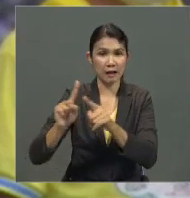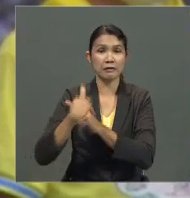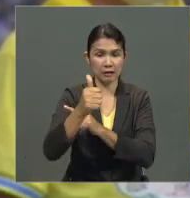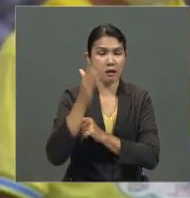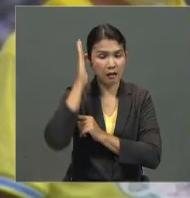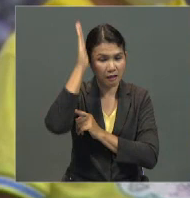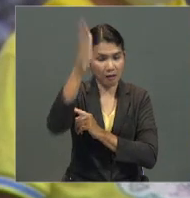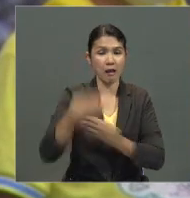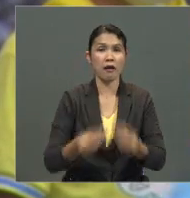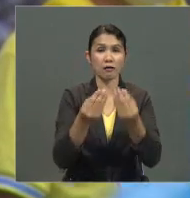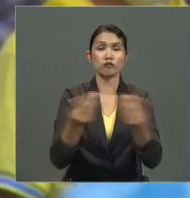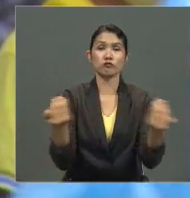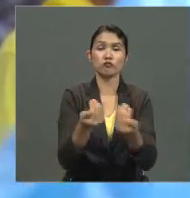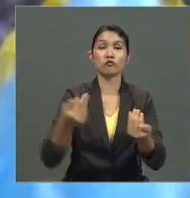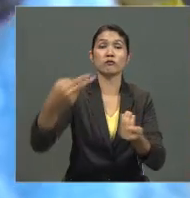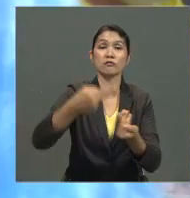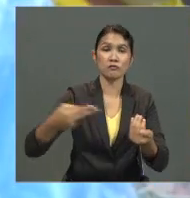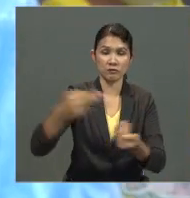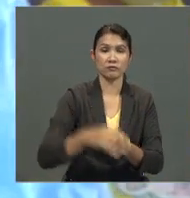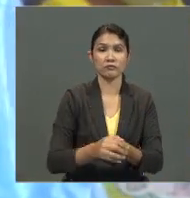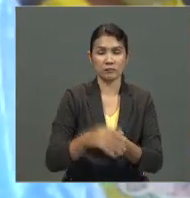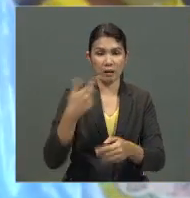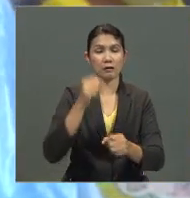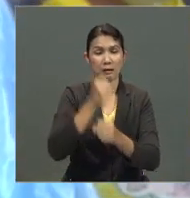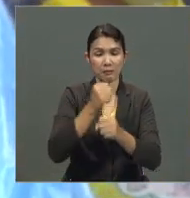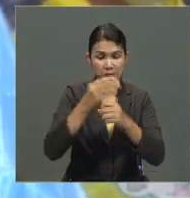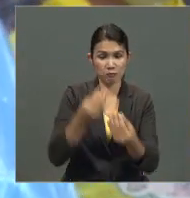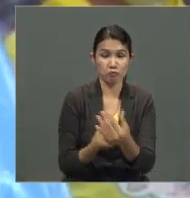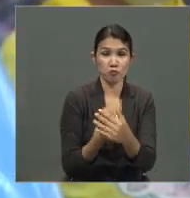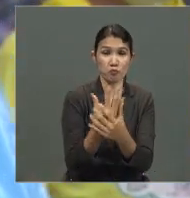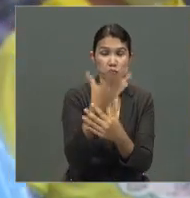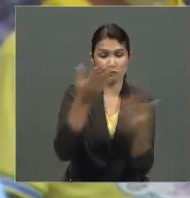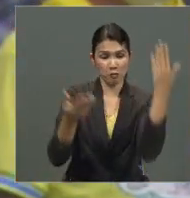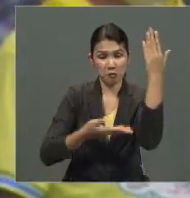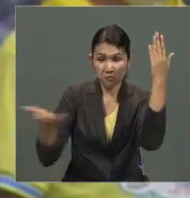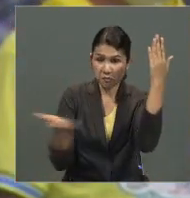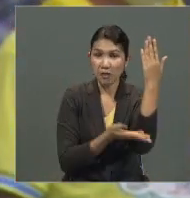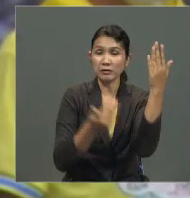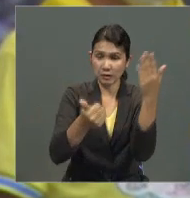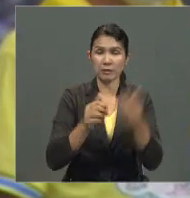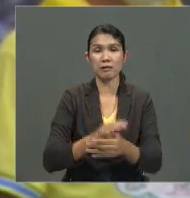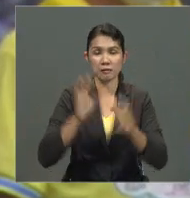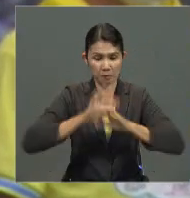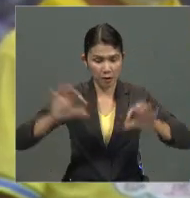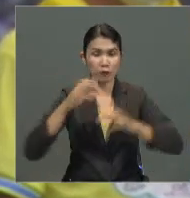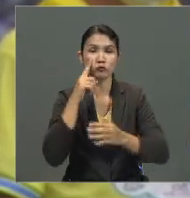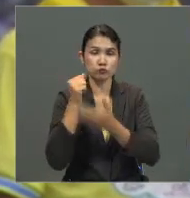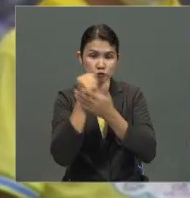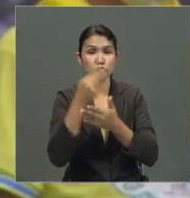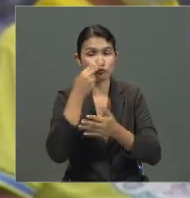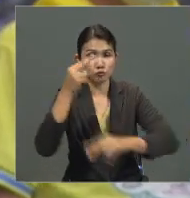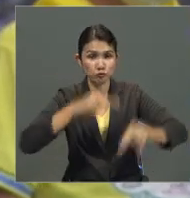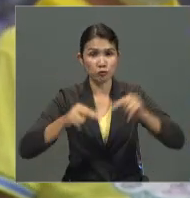ตให้กับลูกหลานของท่านและสามารถจะตัดได้นะครับขึ้นบัญชีรับการตรวจสอบให้เรียบร้อยทุกปีทุกปีไป